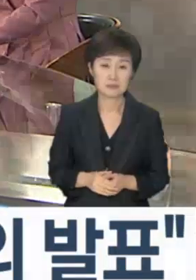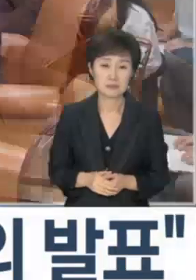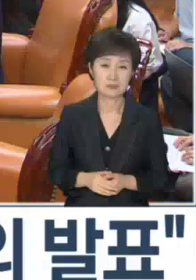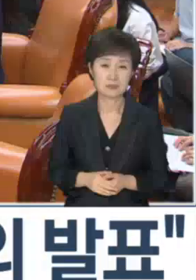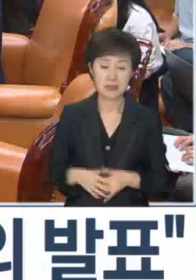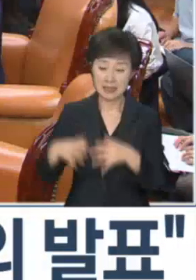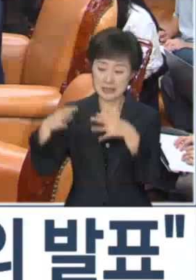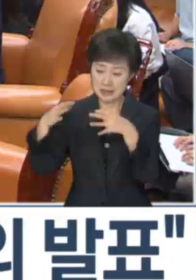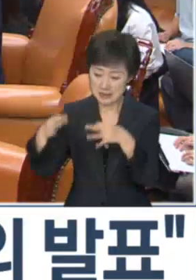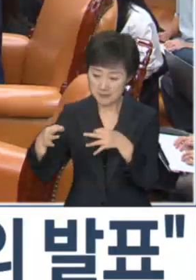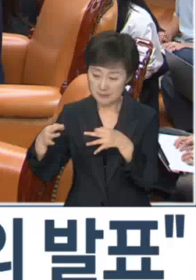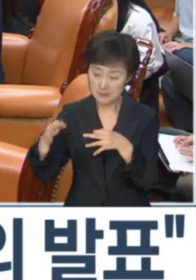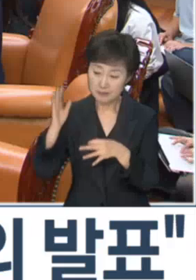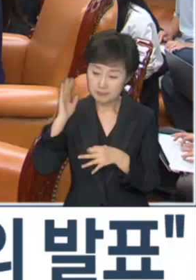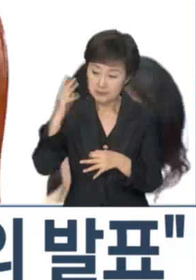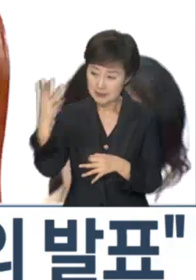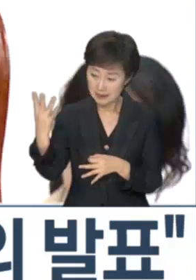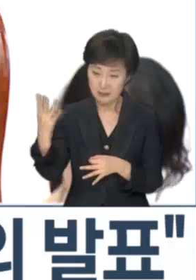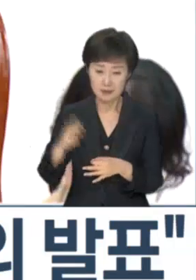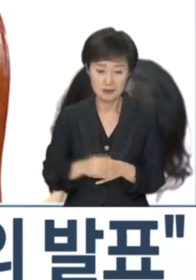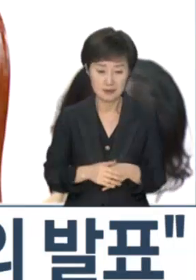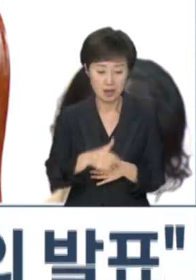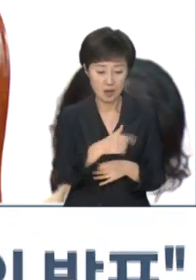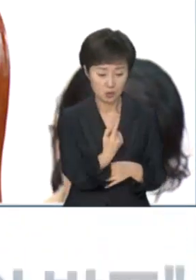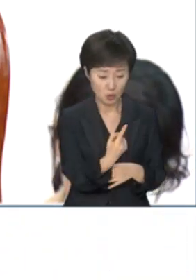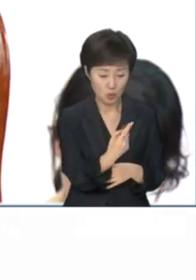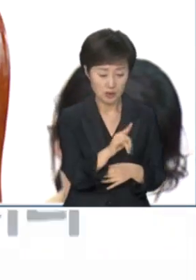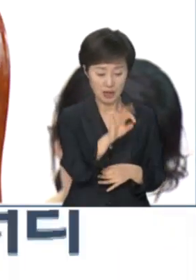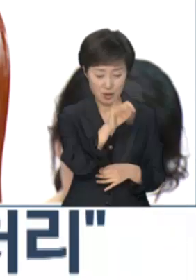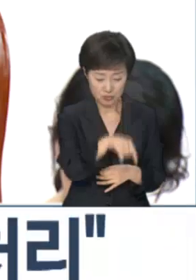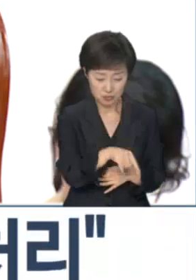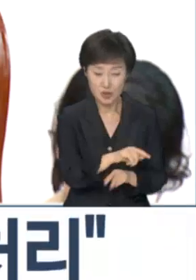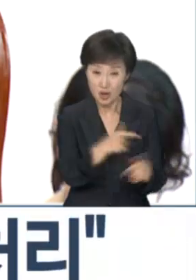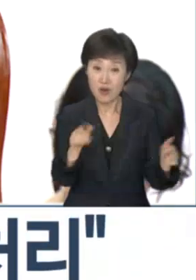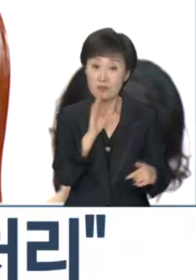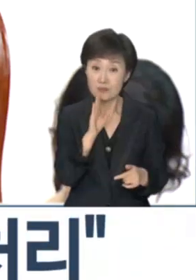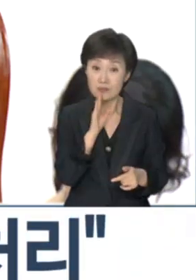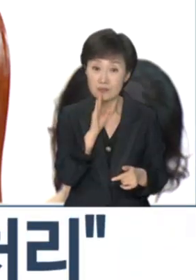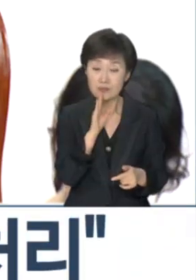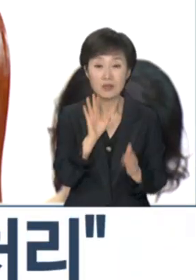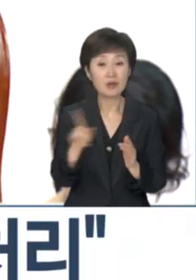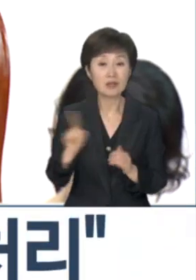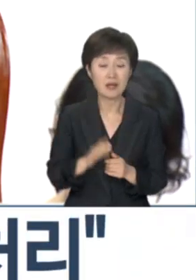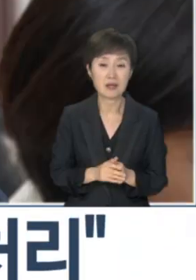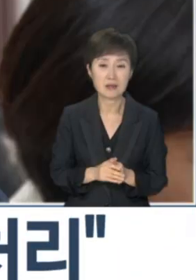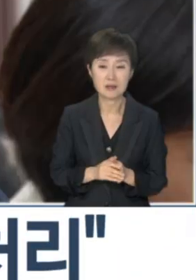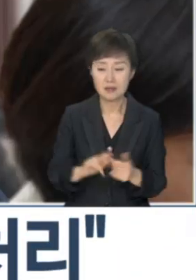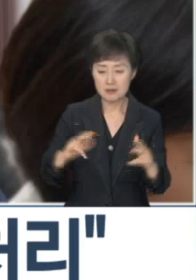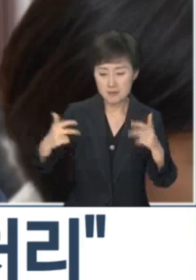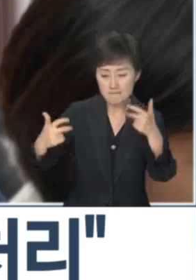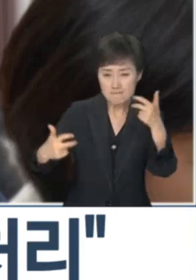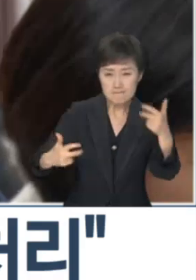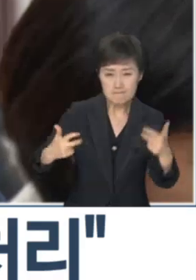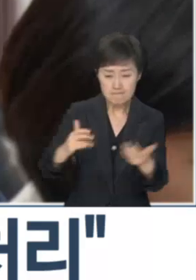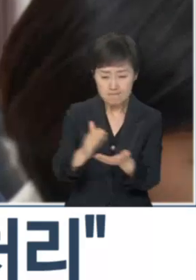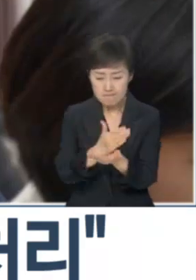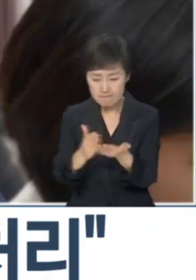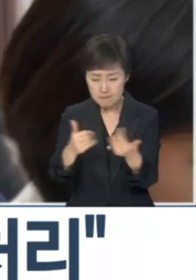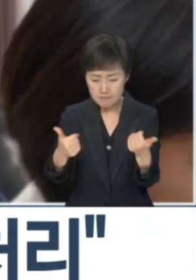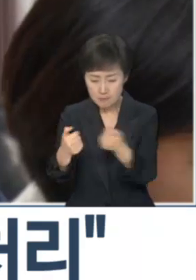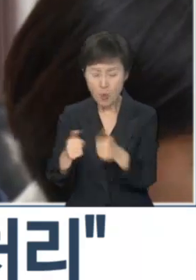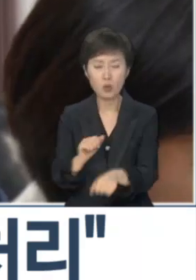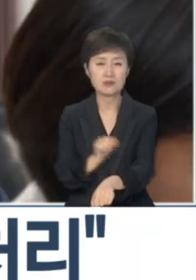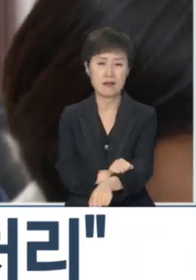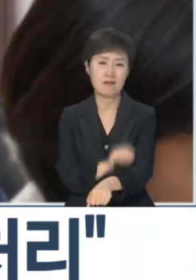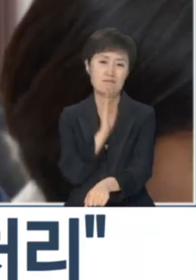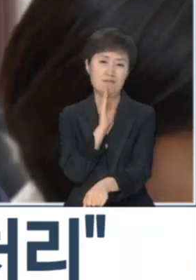뭐 노태우 또 삼김 정치 있지 않습니까? 그때는 정말 견제와 균형이 잘 돼서 황금 분할에서